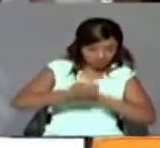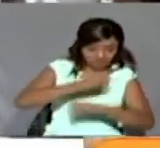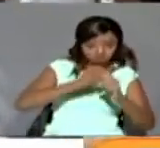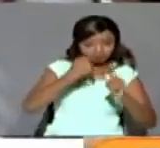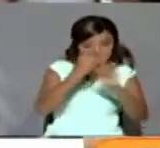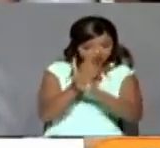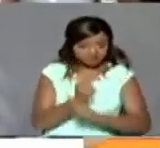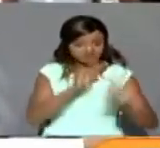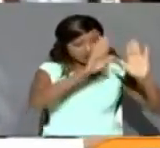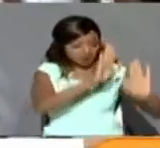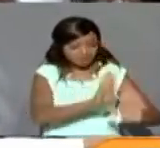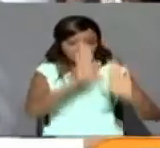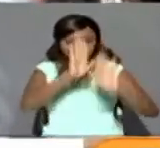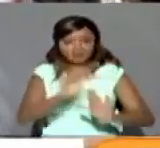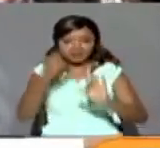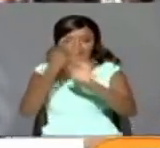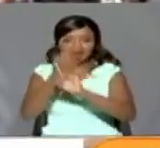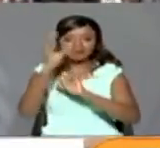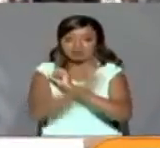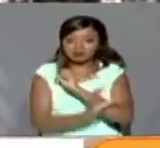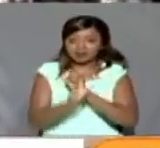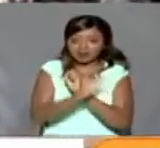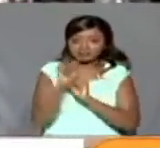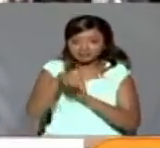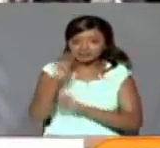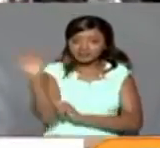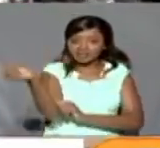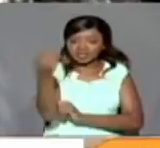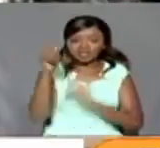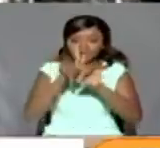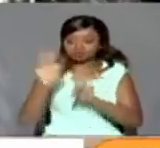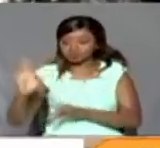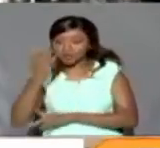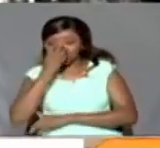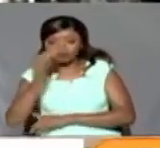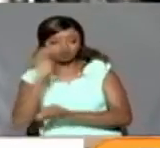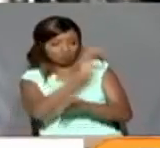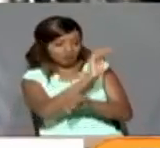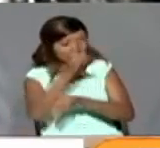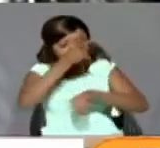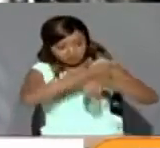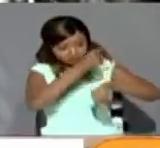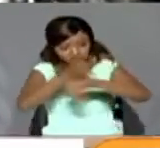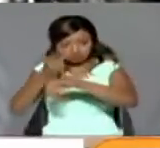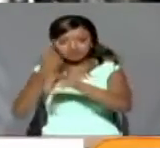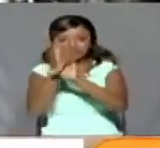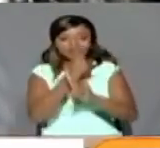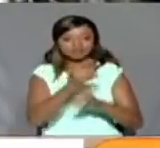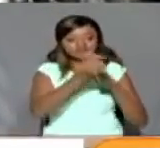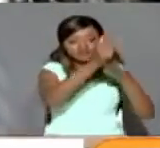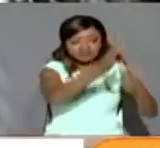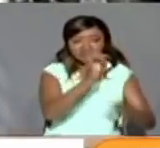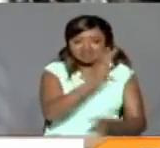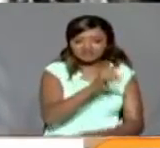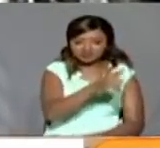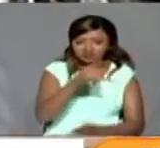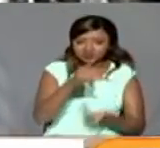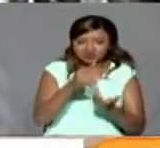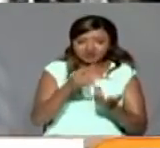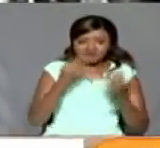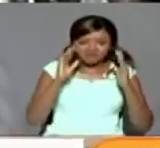kampeni zinazoendelea kote nchini, naibu rais William Ruto amewaonya baadhi ya wanasiasa dhidi ya kushika mateka ripoti